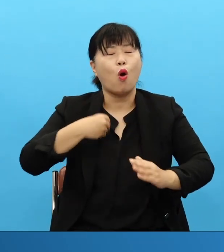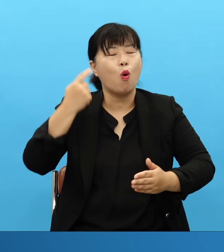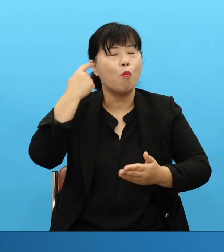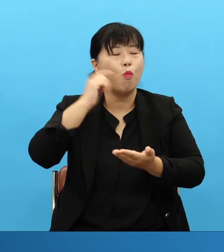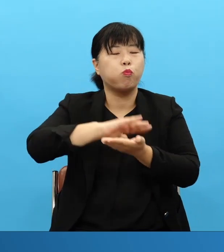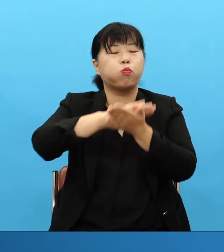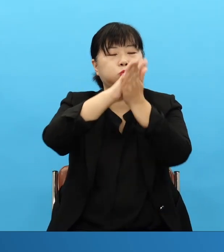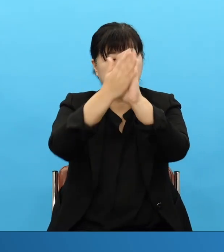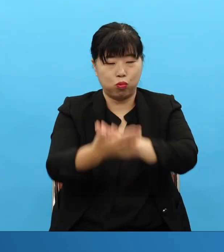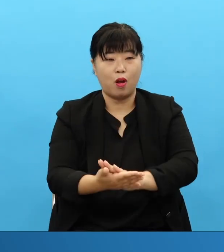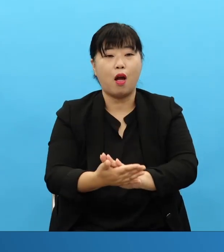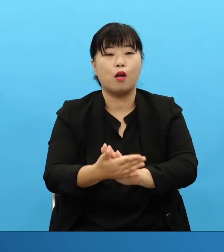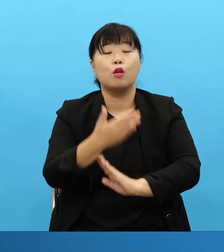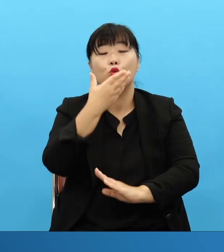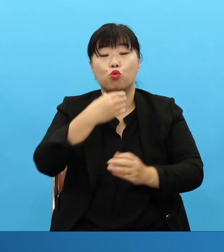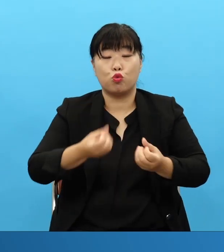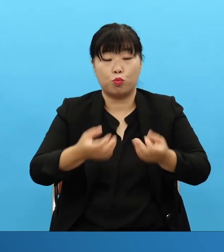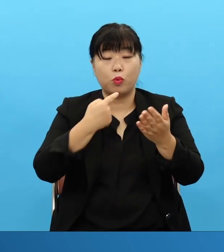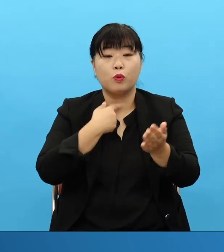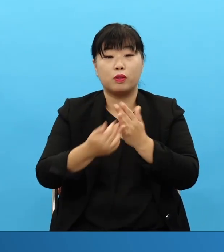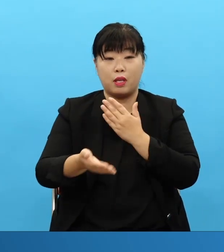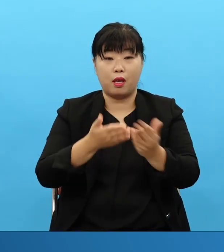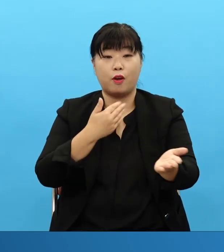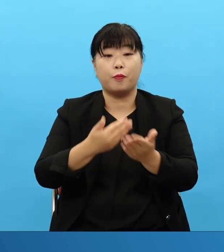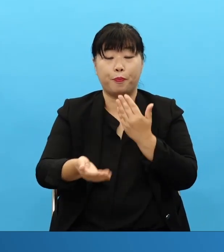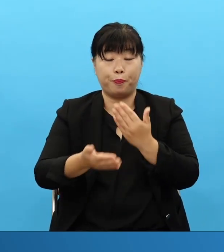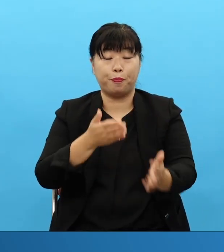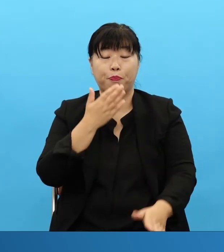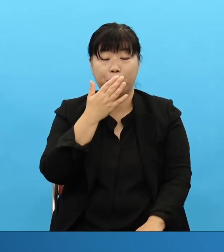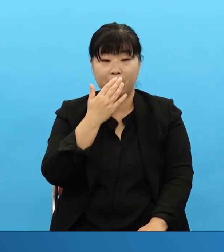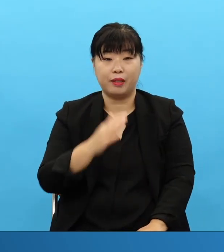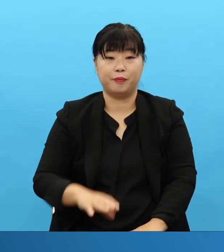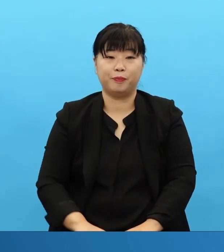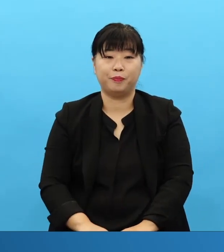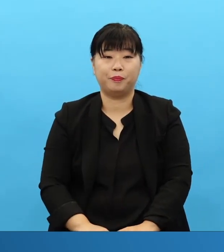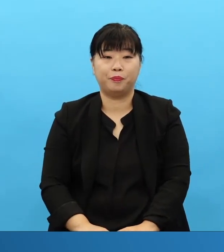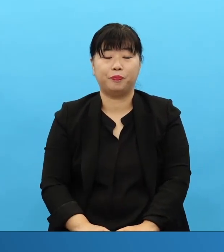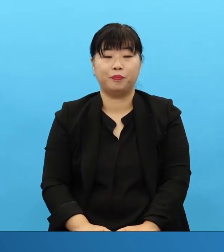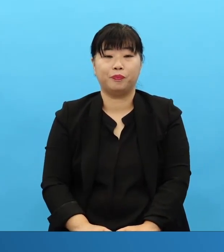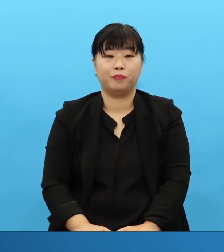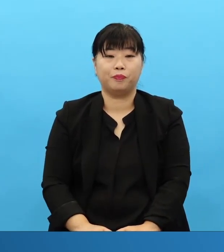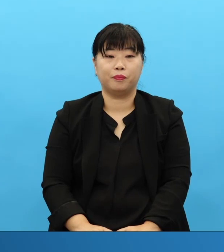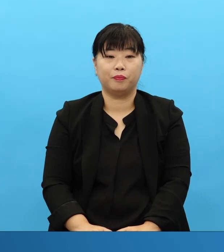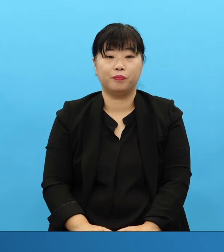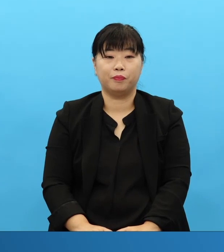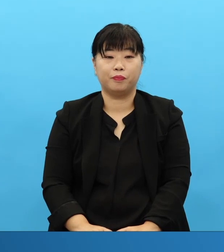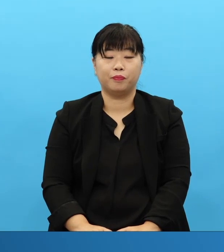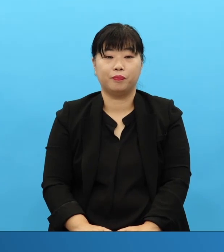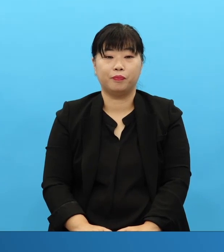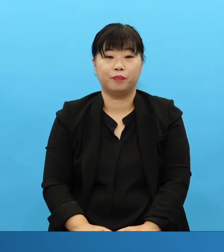comes and where God's work 이 축복을 is. 반드시 누리게 돼 있습니다. You must absolutely, you're bound to receive and 자, enjoy this blessing. 이때부터